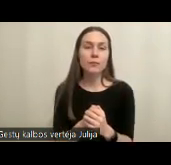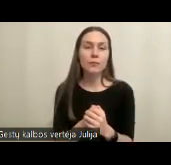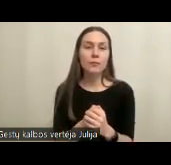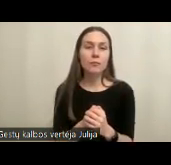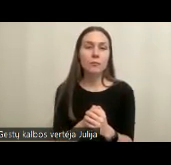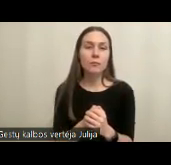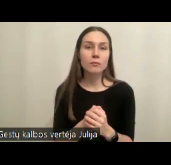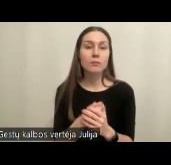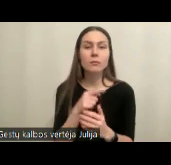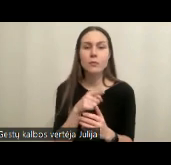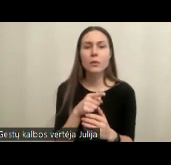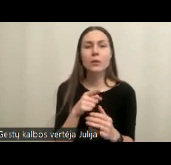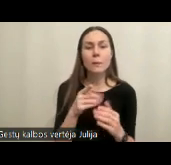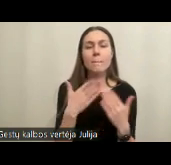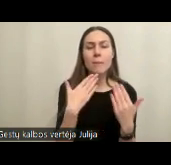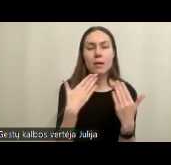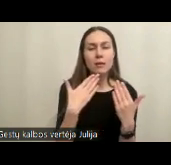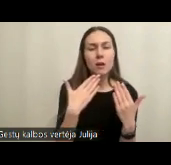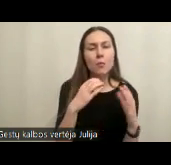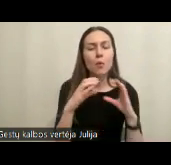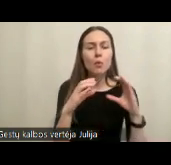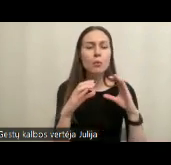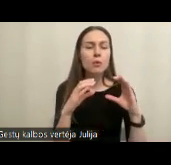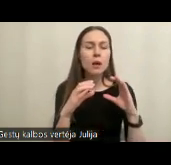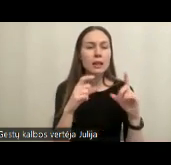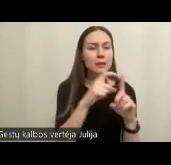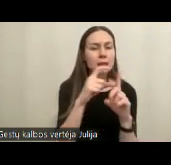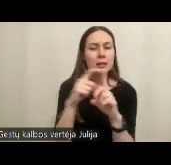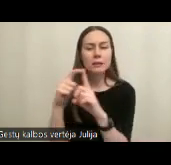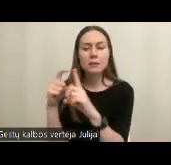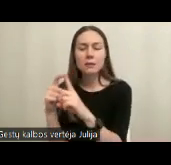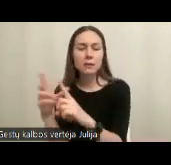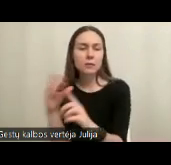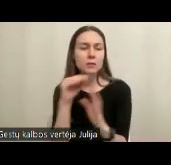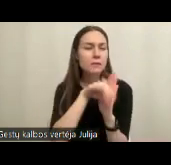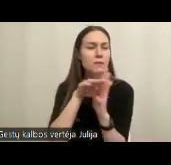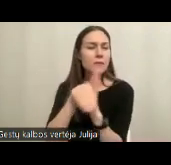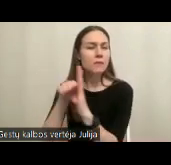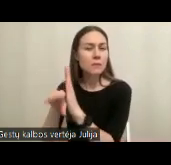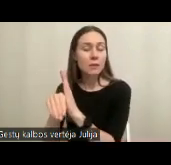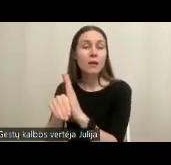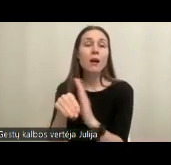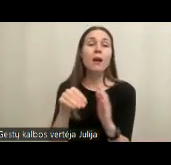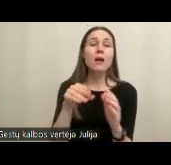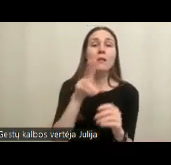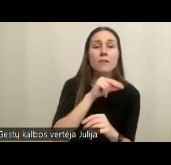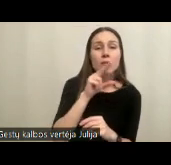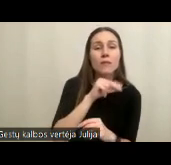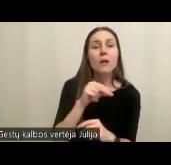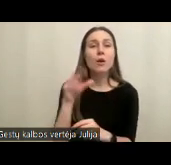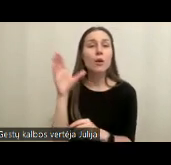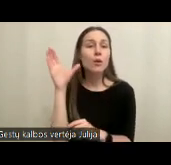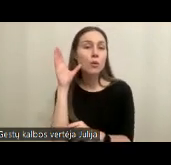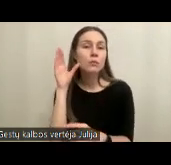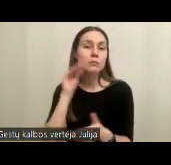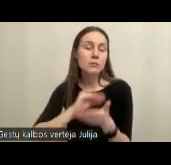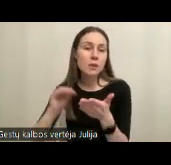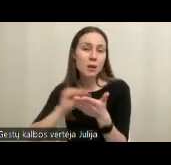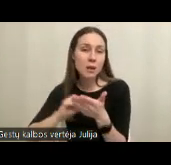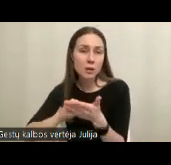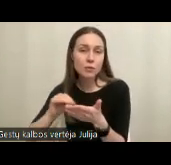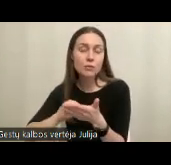šią komunikaciją, šį bendravimą visose dalykuose. Ir kad ir kalbėjimas, ir klausimas, ir rašymas būtų